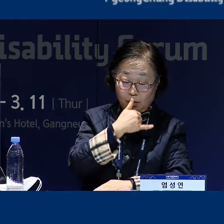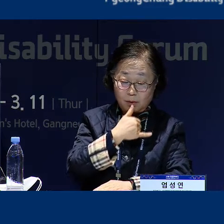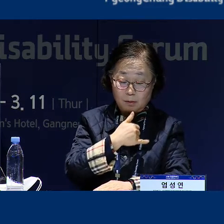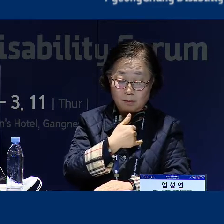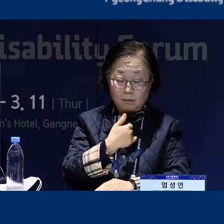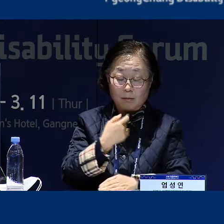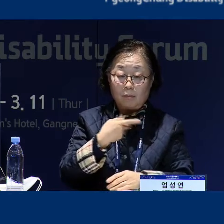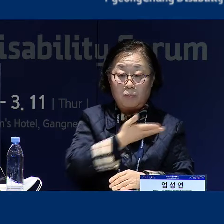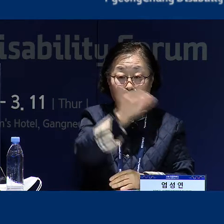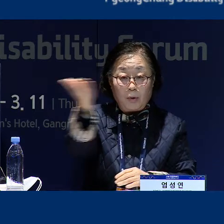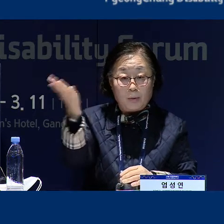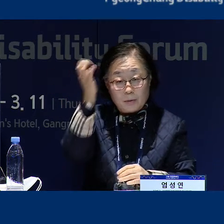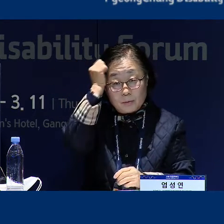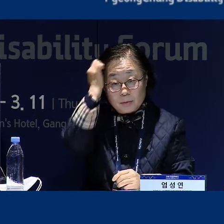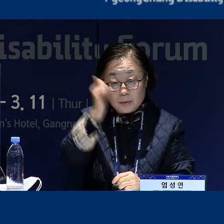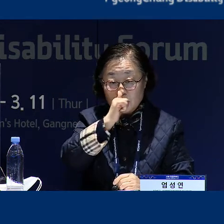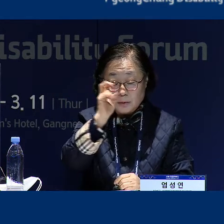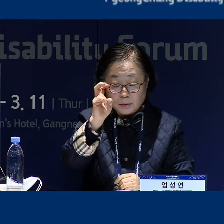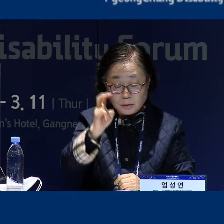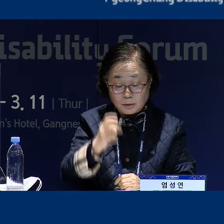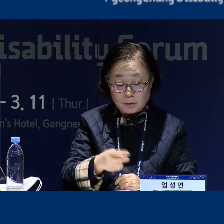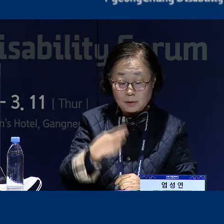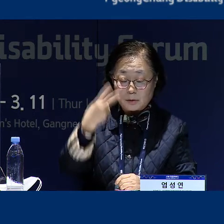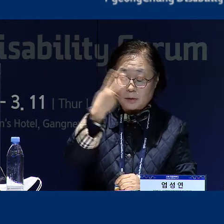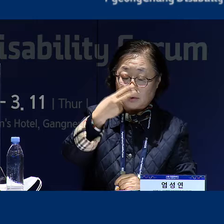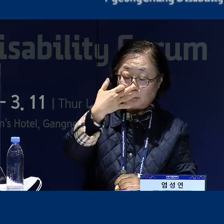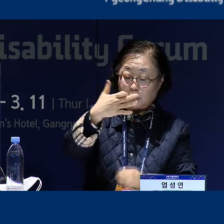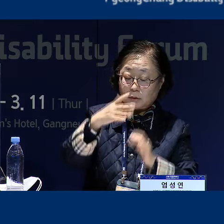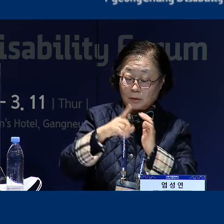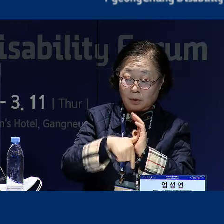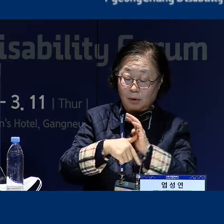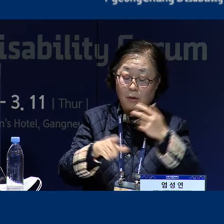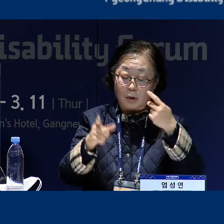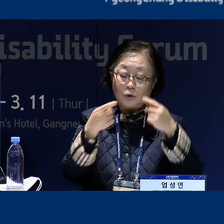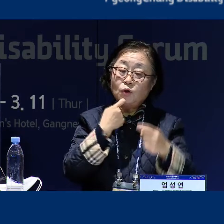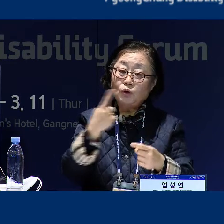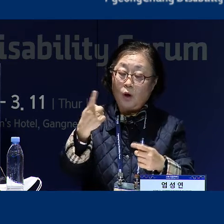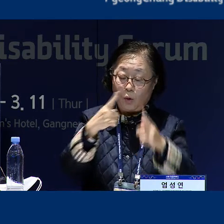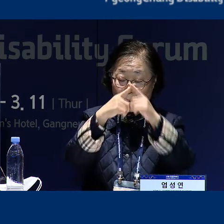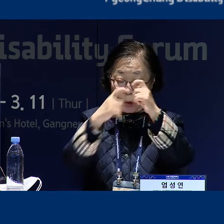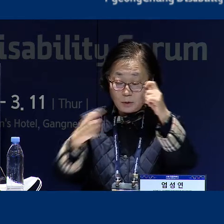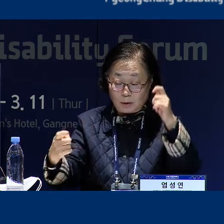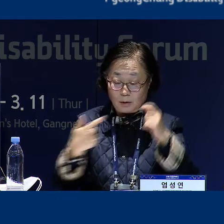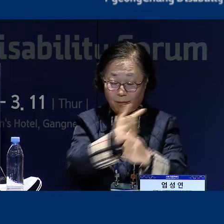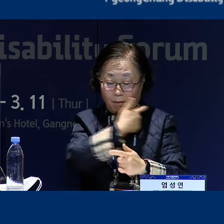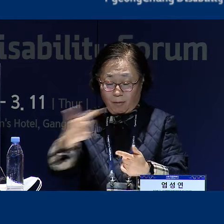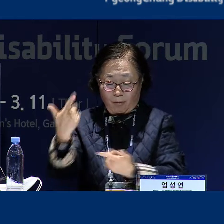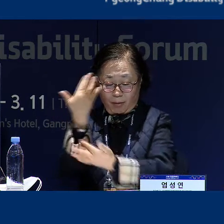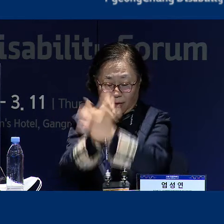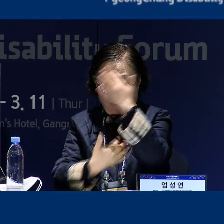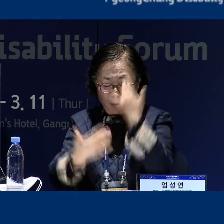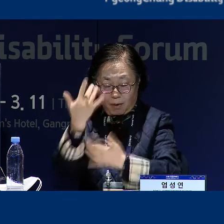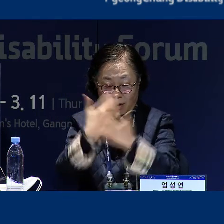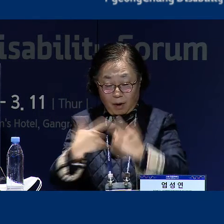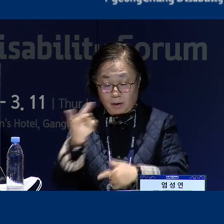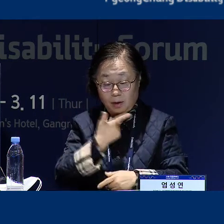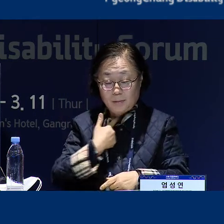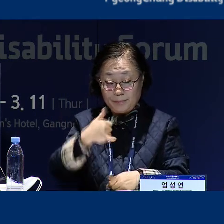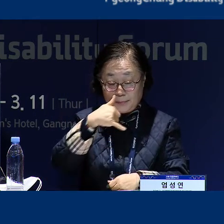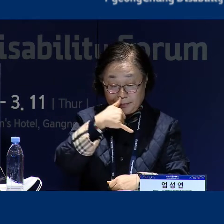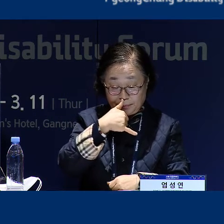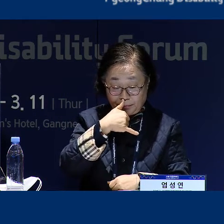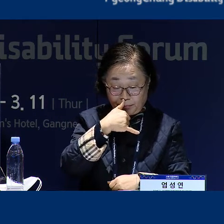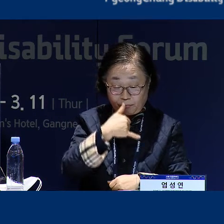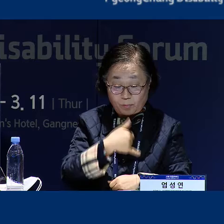지형적 영향으로 인해서 산불이나 태풍, 수해, 폭설 등 자연재해가 빈번하게 일어납니다.